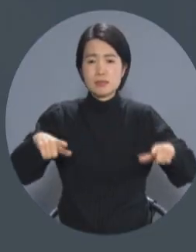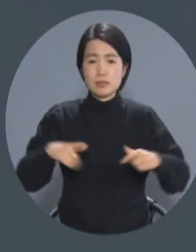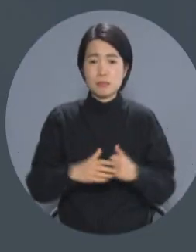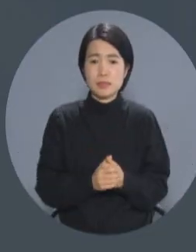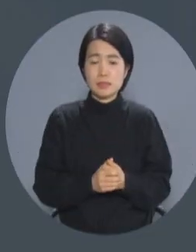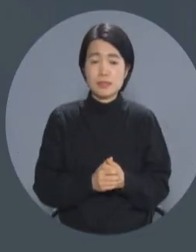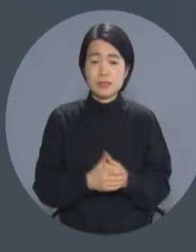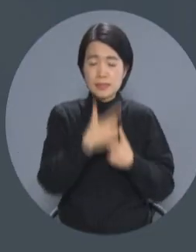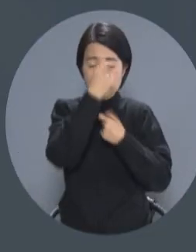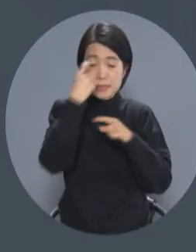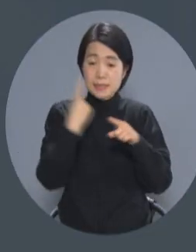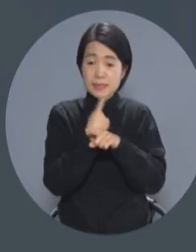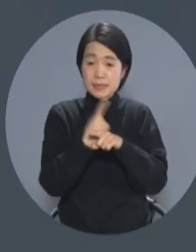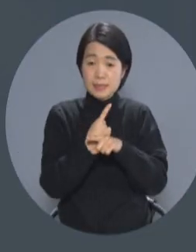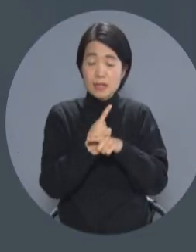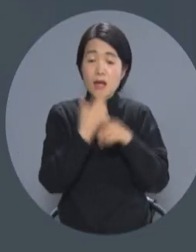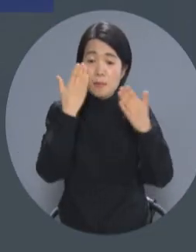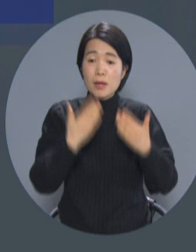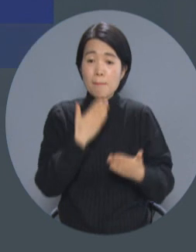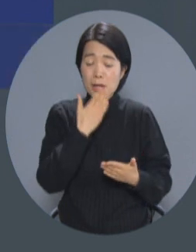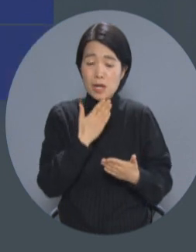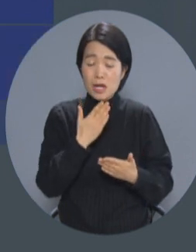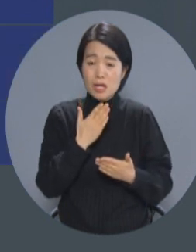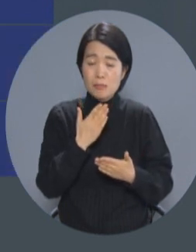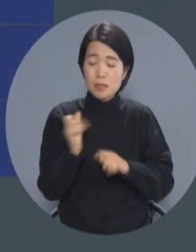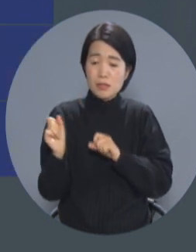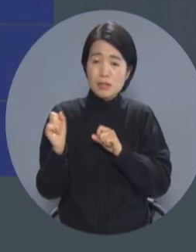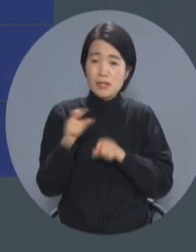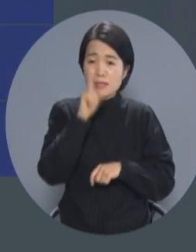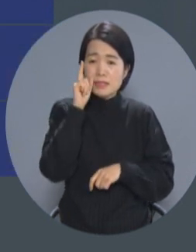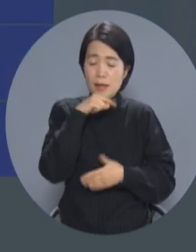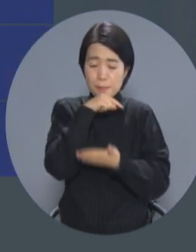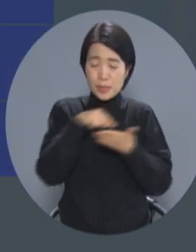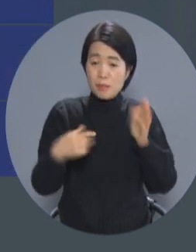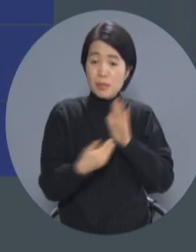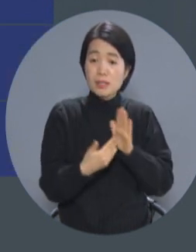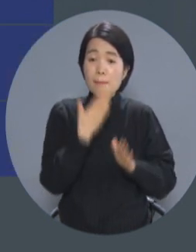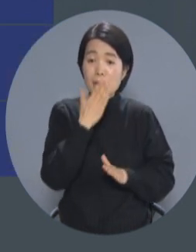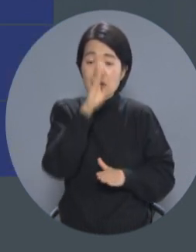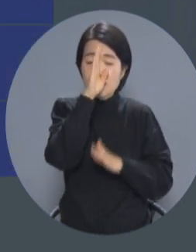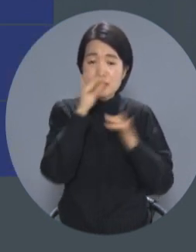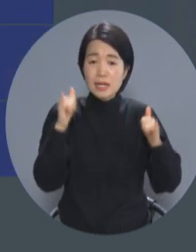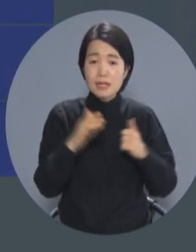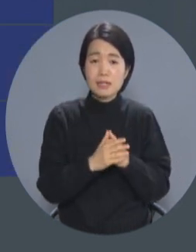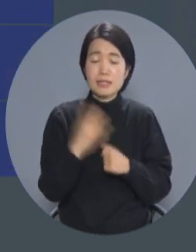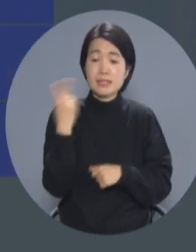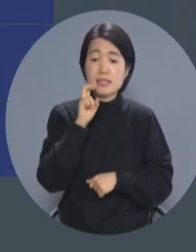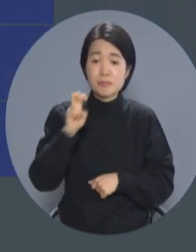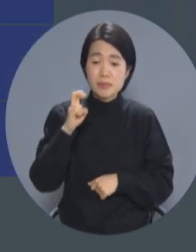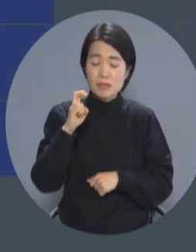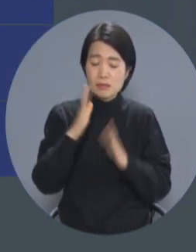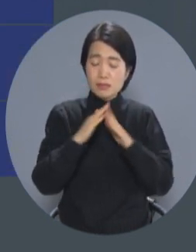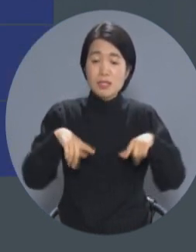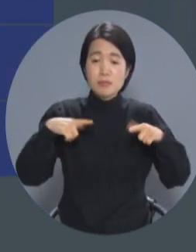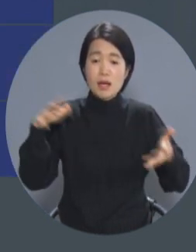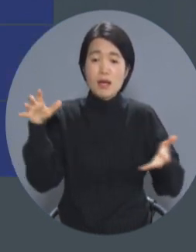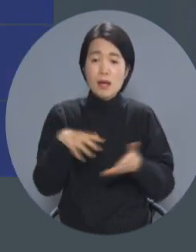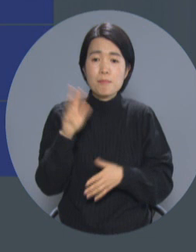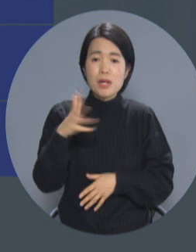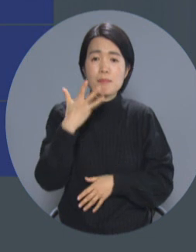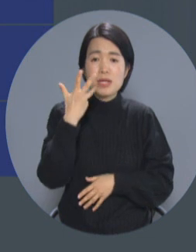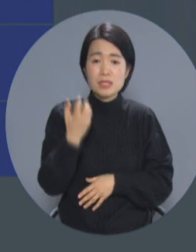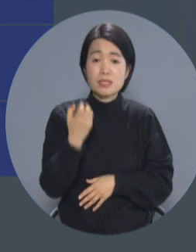제때 적절한 치료만 받았으면 최악을 피할 수 있었던 환자가 지난 2020년 전남에서만